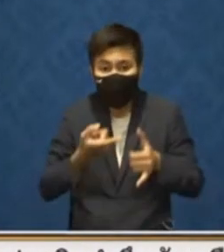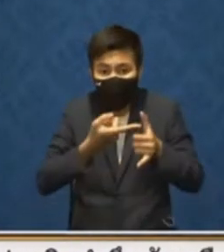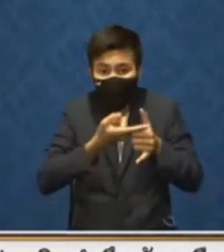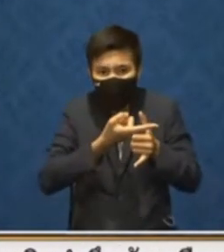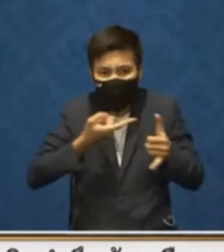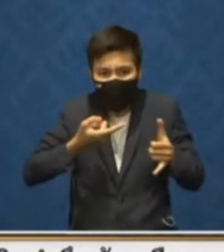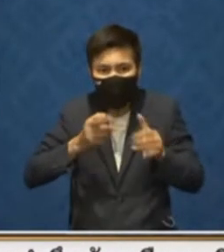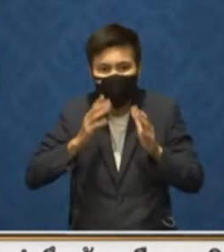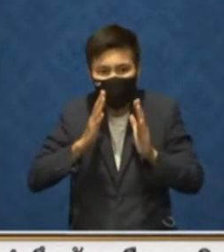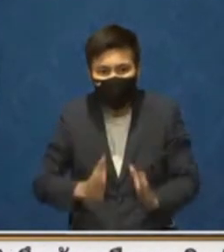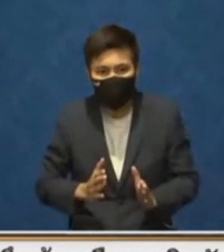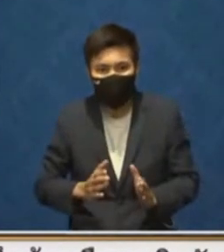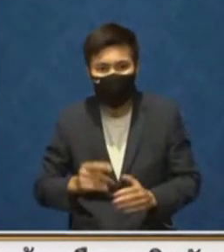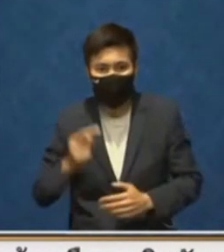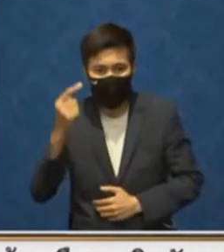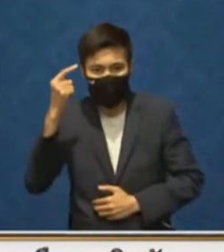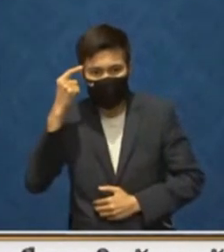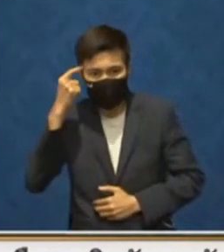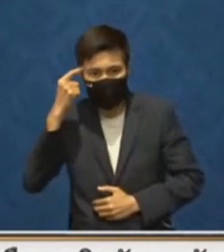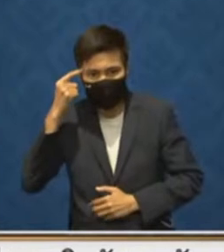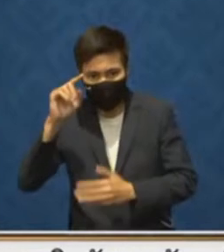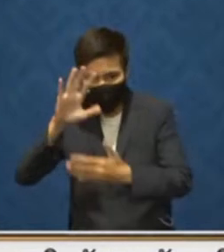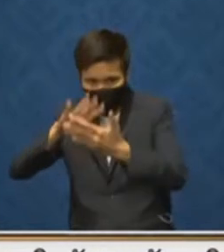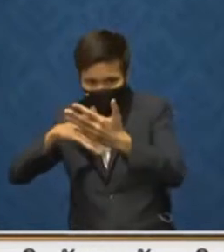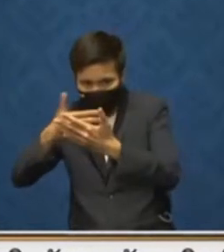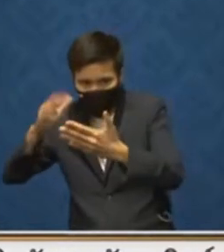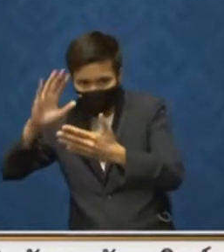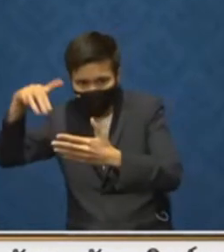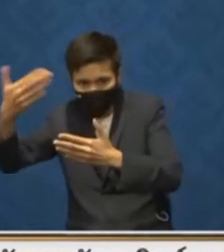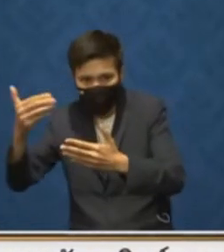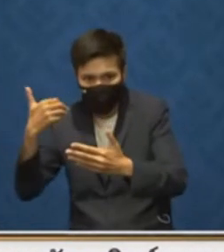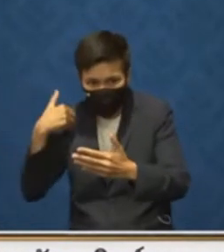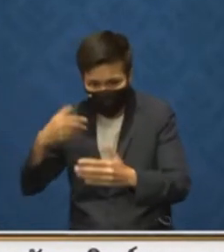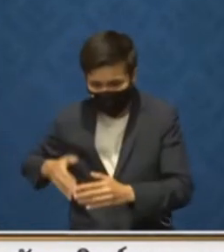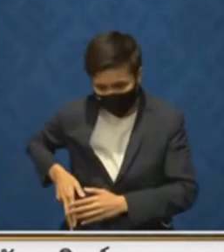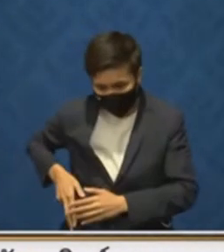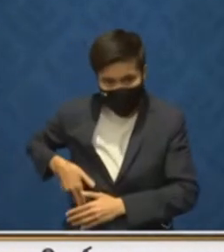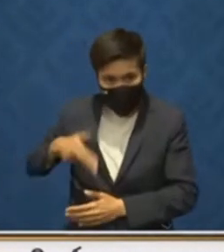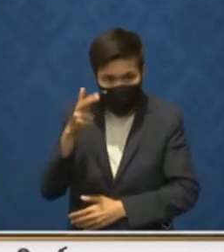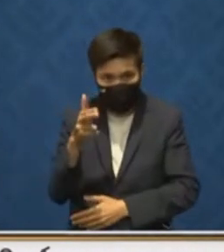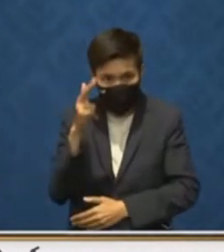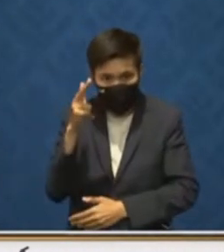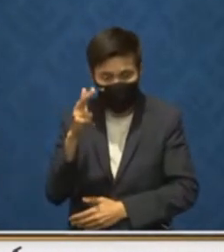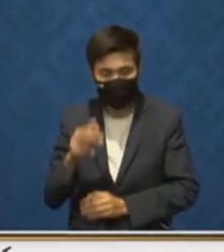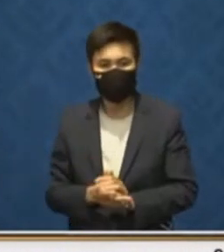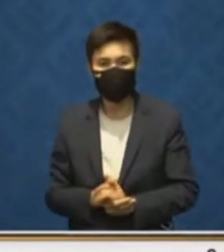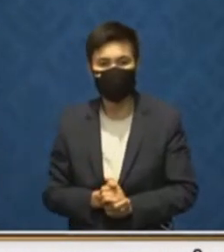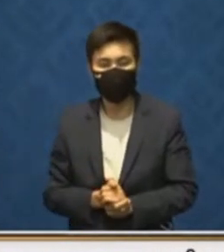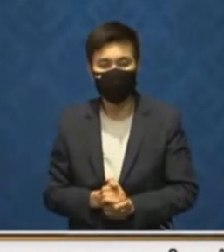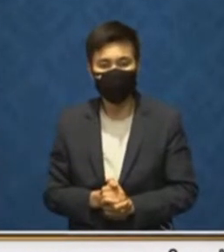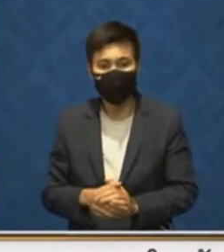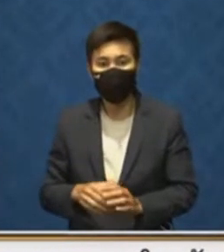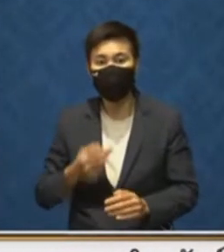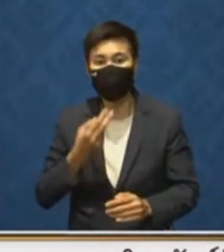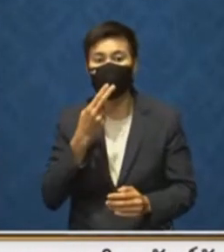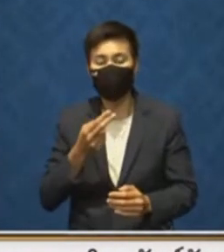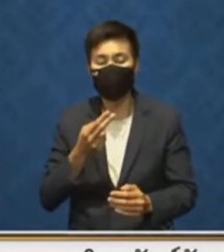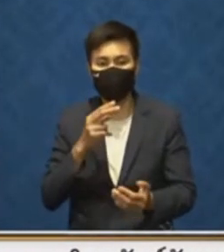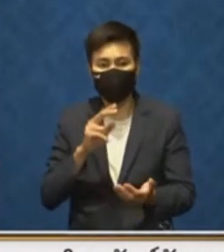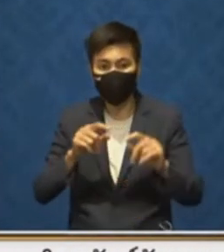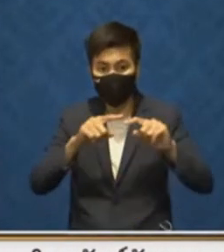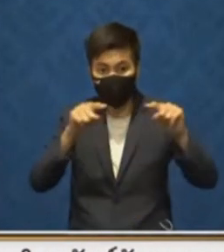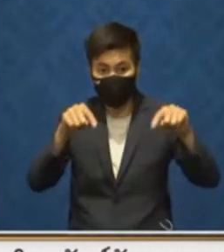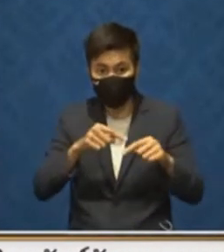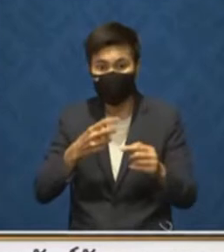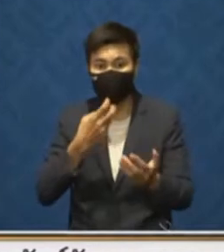ผู้อื่นโดยไตร่ตรองไว้ก่อนร่วมกันมีอาวุธปืนและเครื่องกระสุนในที่นายทะเบียนไม่สามารถออกใบอนุญาตให้ได้ไว้ใน